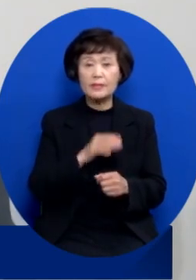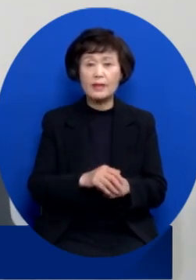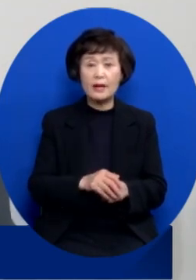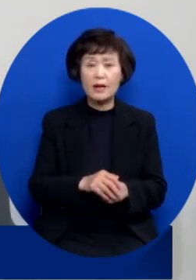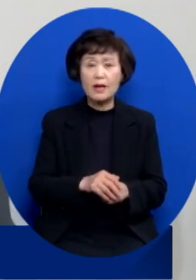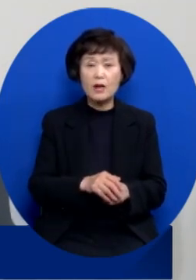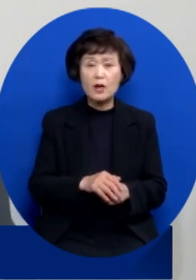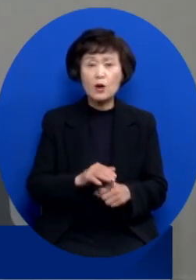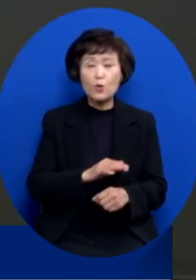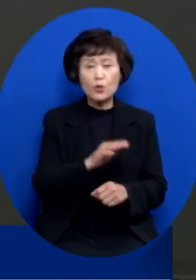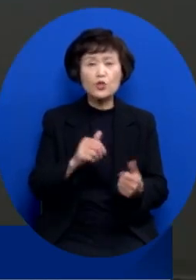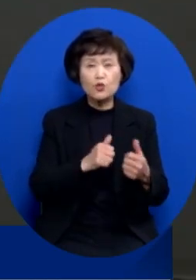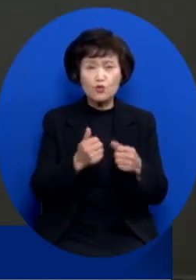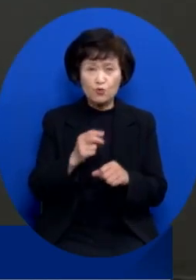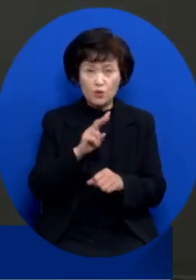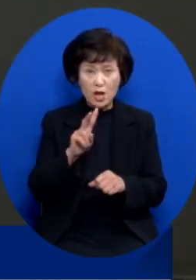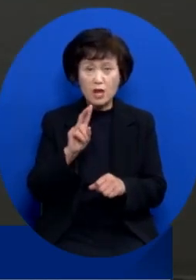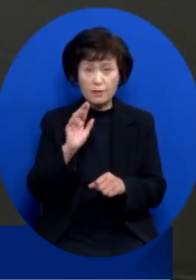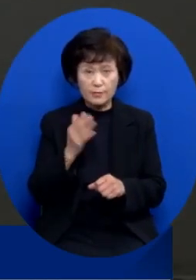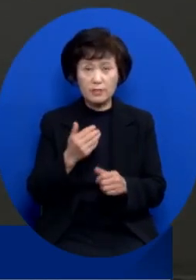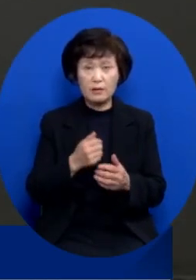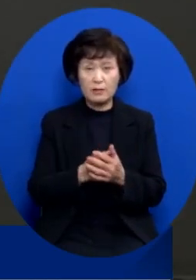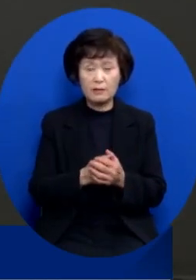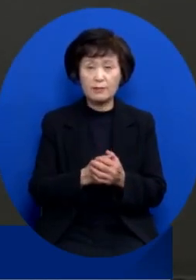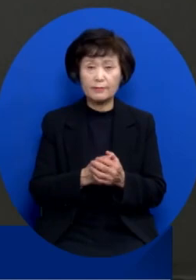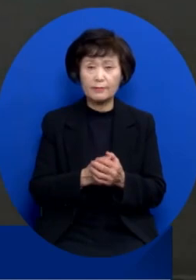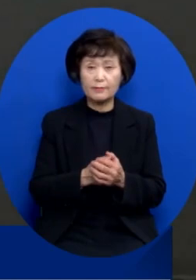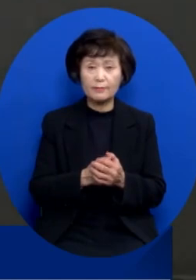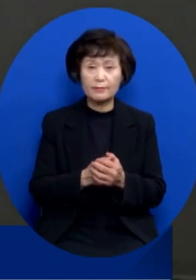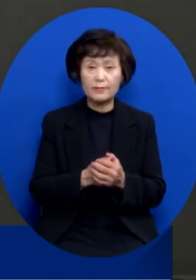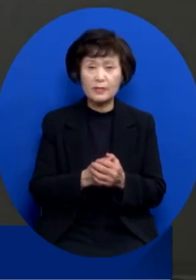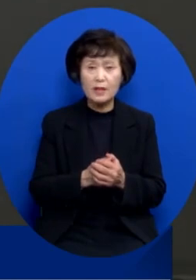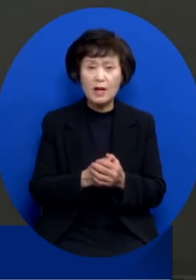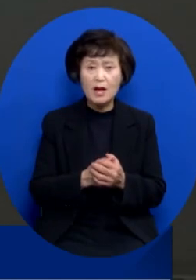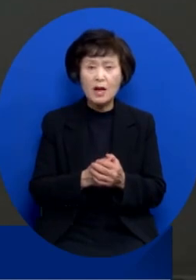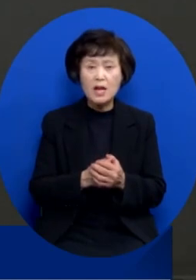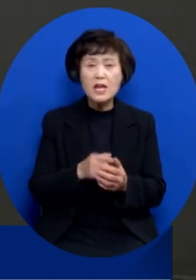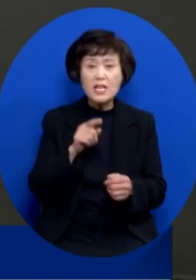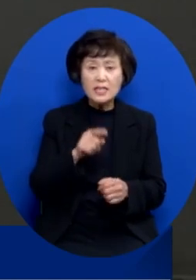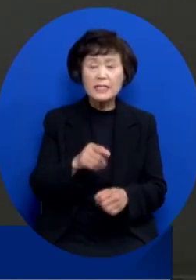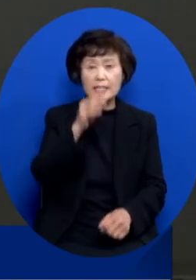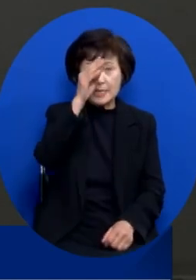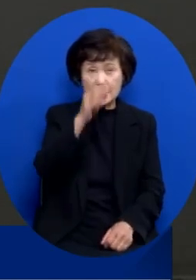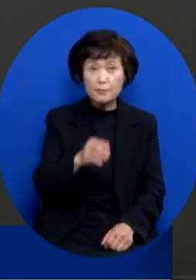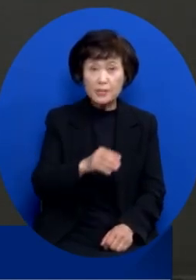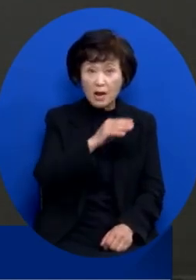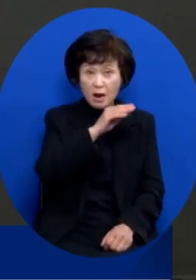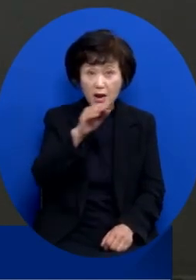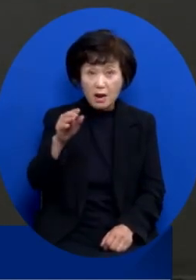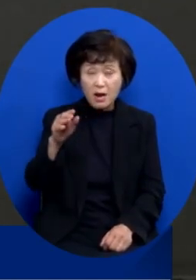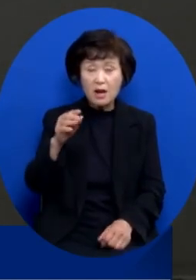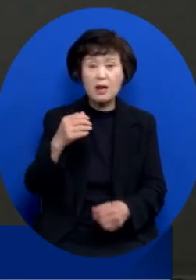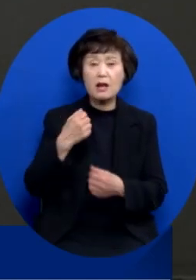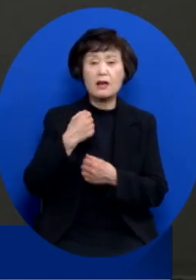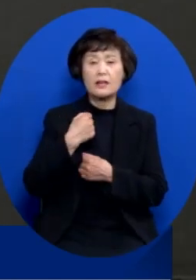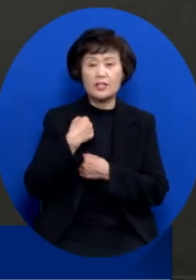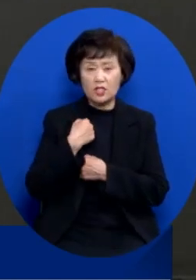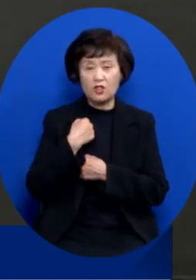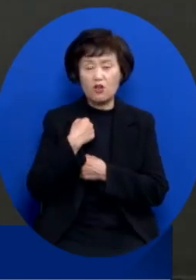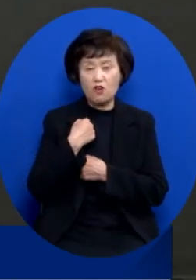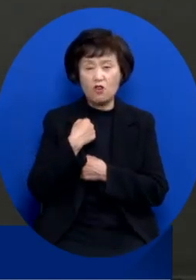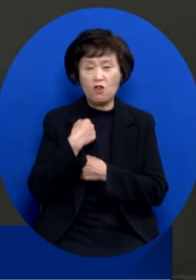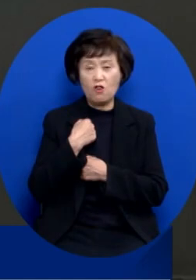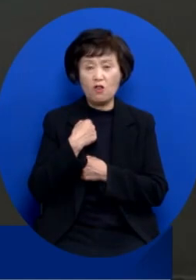Why? 예수가 그랬습니다. 죽어야 돼. We must die. 아주 죽어야 돼. Really? We die. 이게